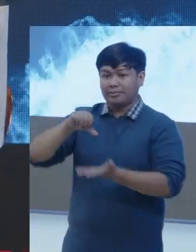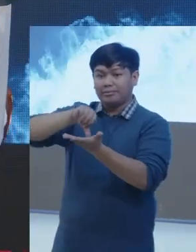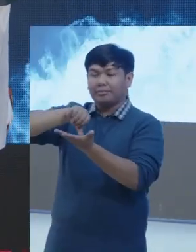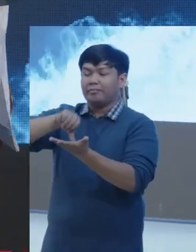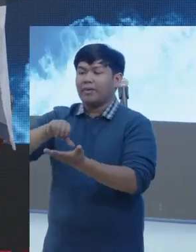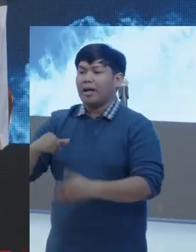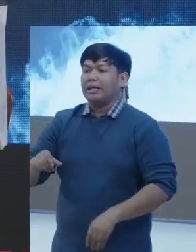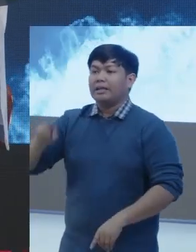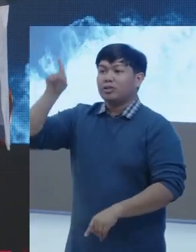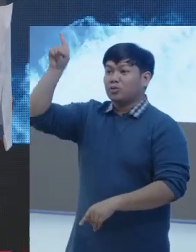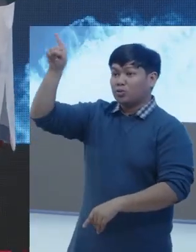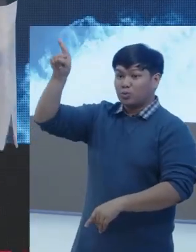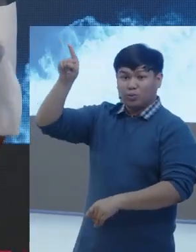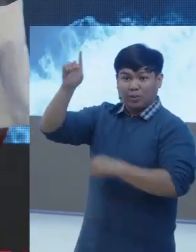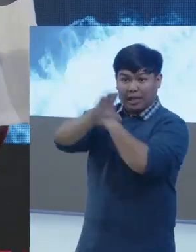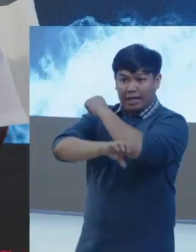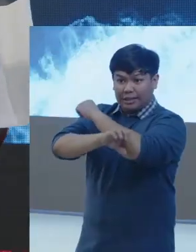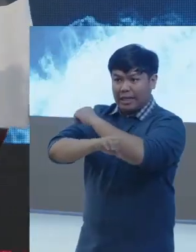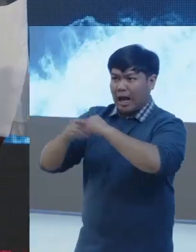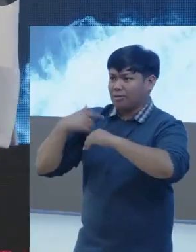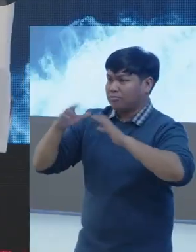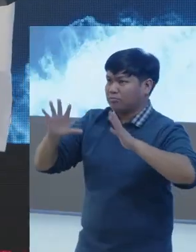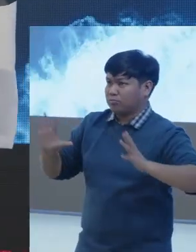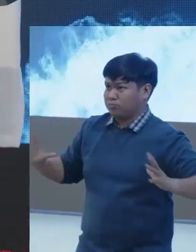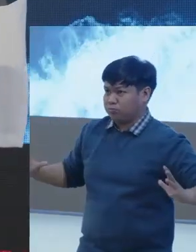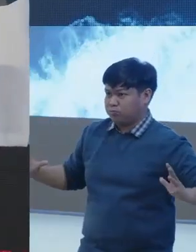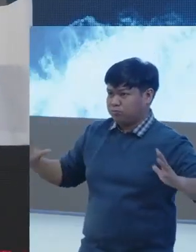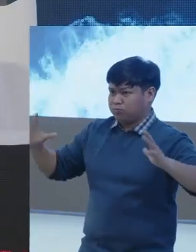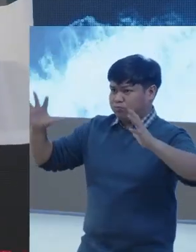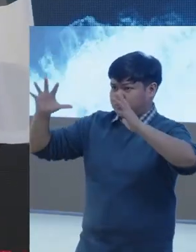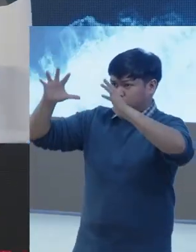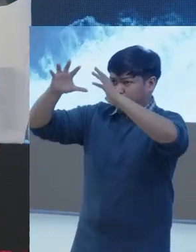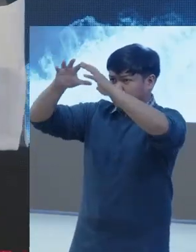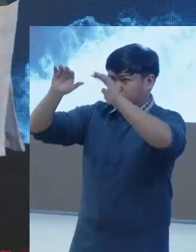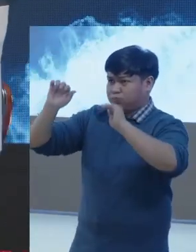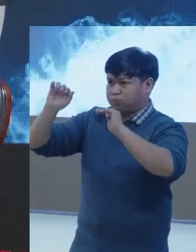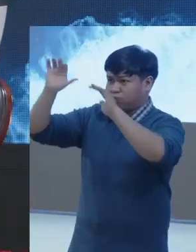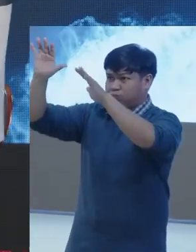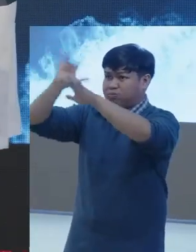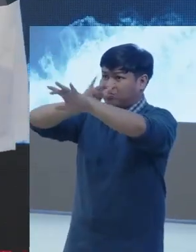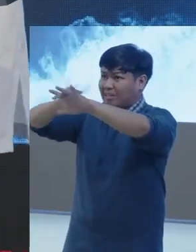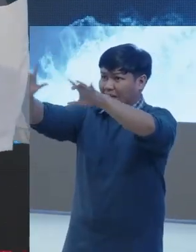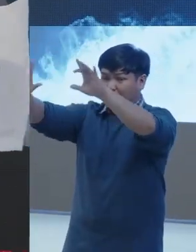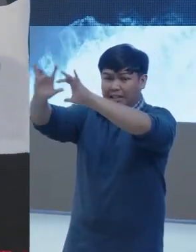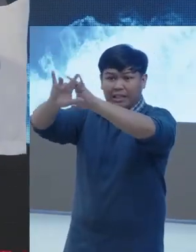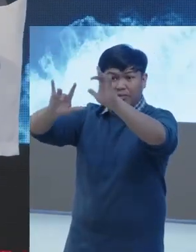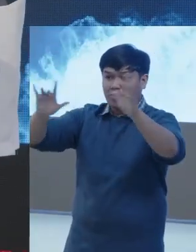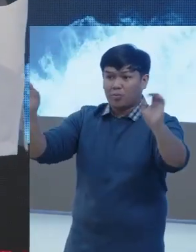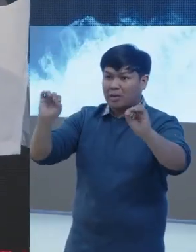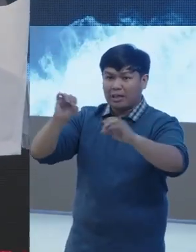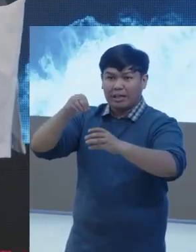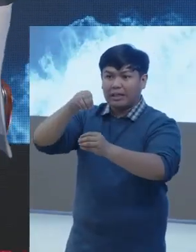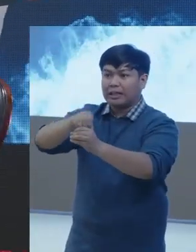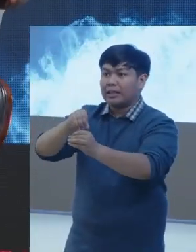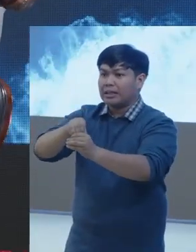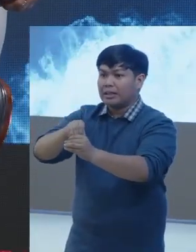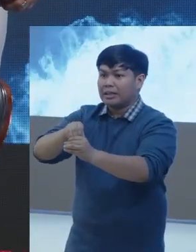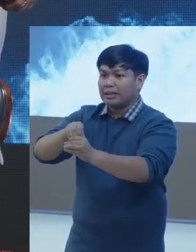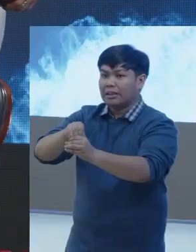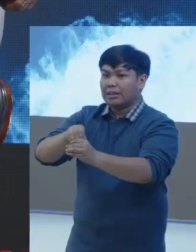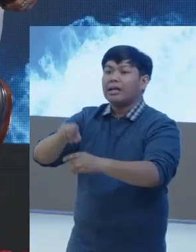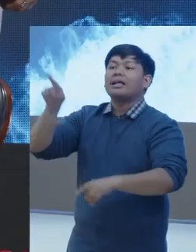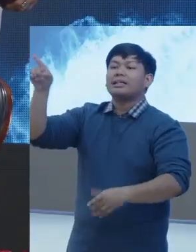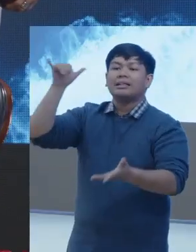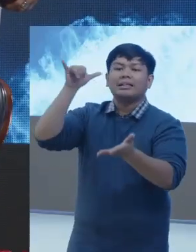dirt na walang laman, walang halaman, walang kahit na ano. Yun po ang